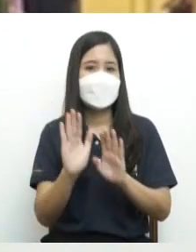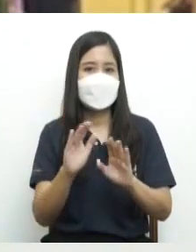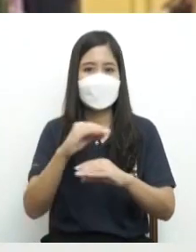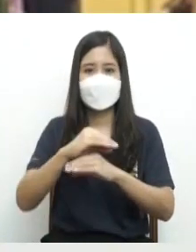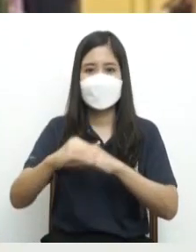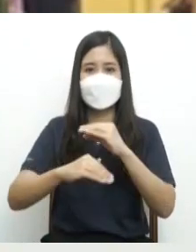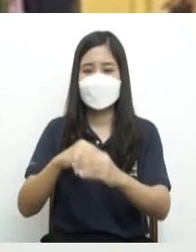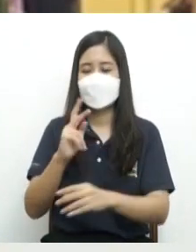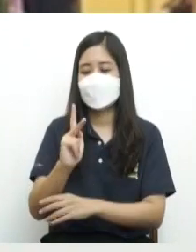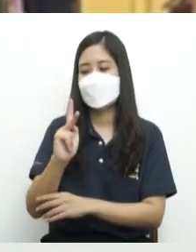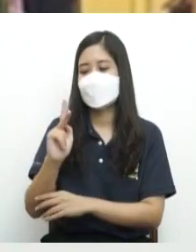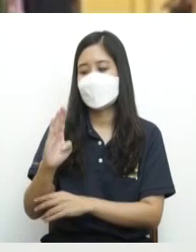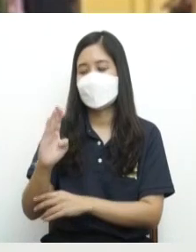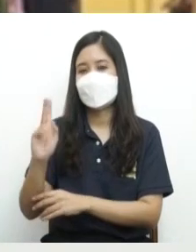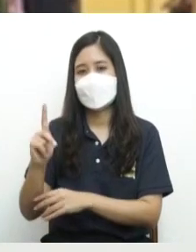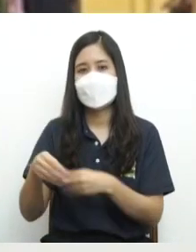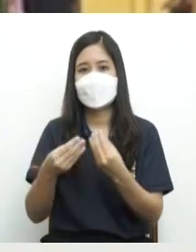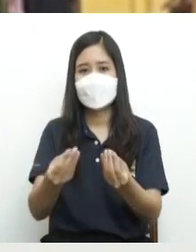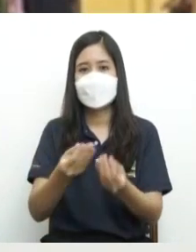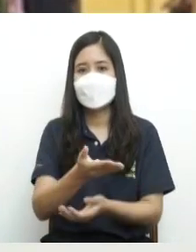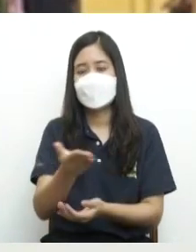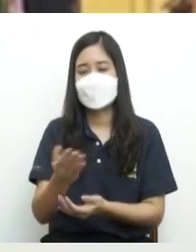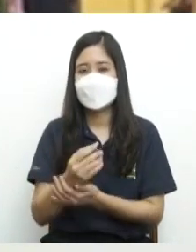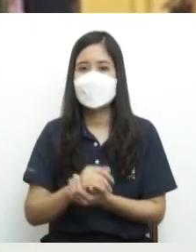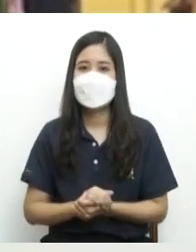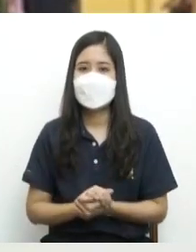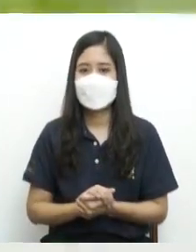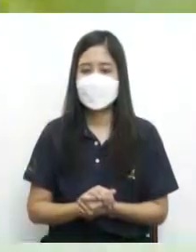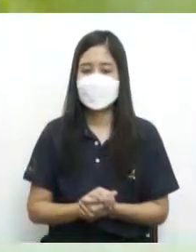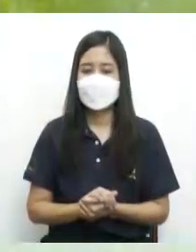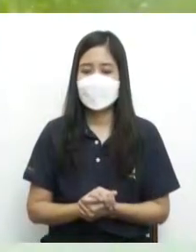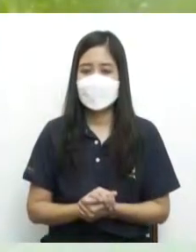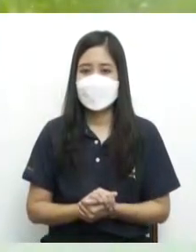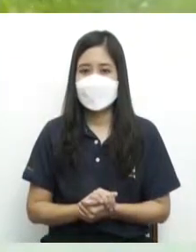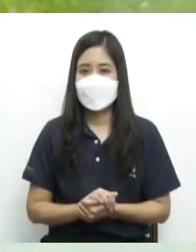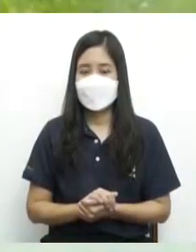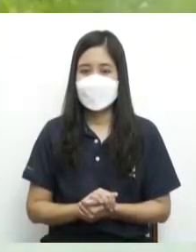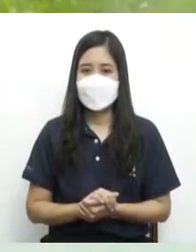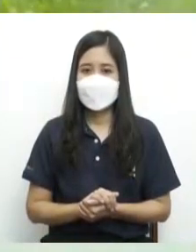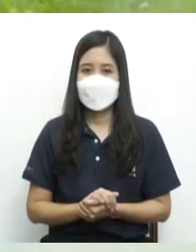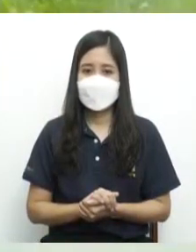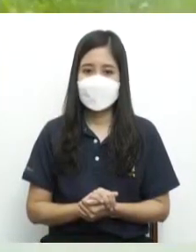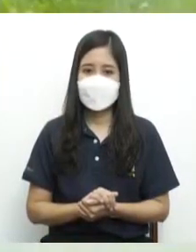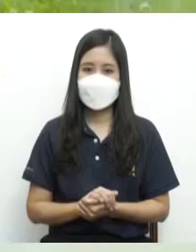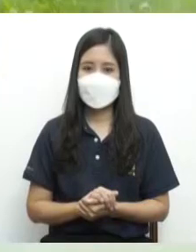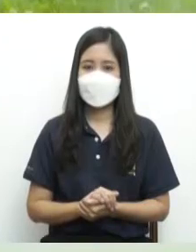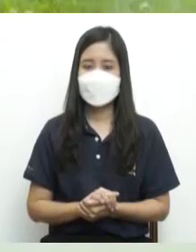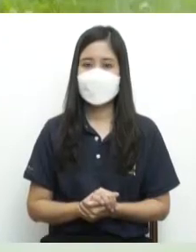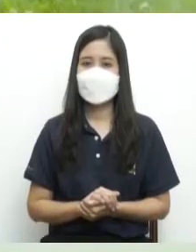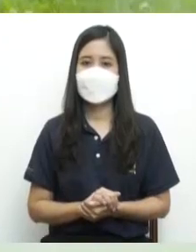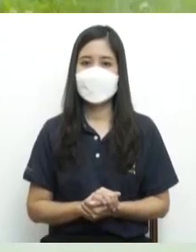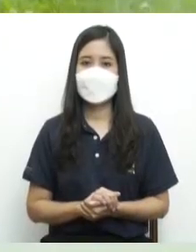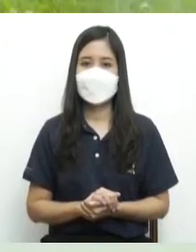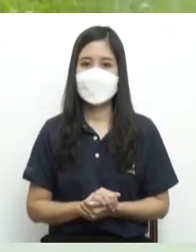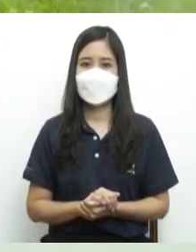ข.ที่กำลังรับชมรายการอยู่ณขณะนี้ค่ะขออนุญาตเรียนเชิญท่านดร.อมพรก่อนเลยค่ะ ครับผมคิดว่ารายการที่เราตกลง